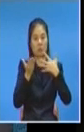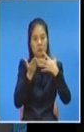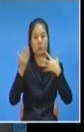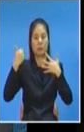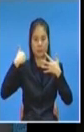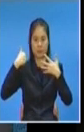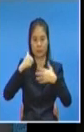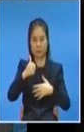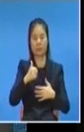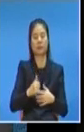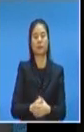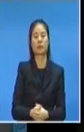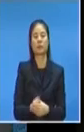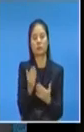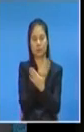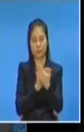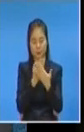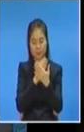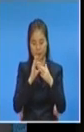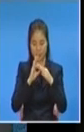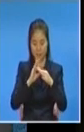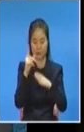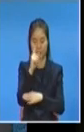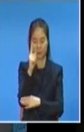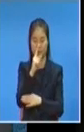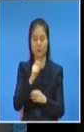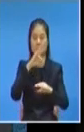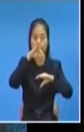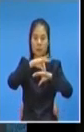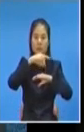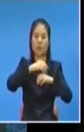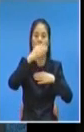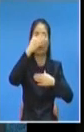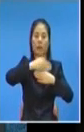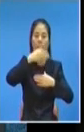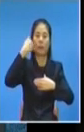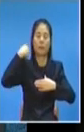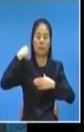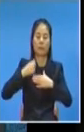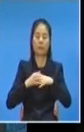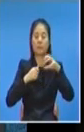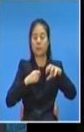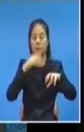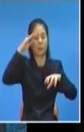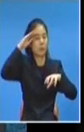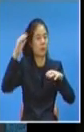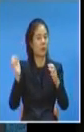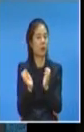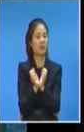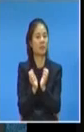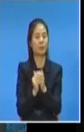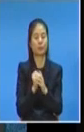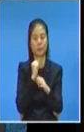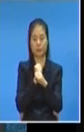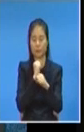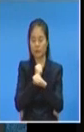นอกจากนั้นเรายังพิจารณาเพิ่มเติมเฉพาะเรื่องของตำแหน่งผู้กับสถานีตำรวจที่มีอำนาจสอบสว